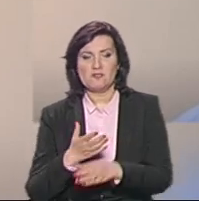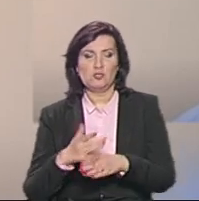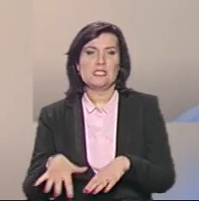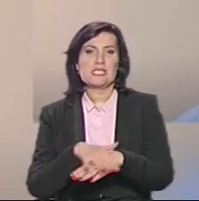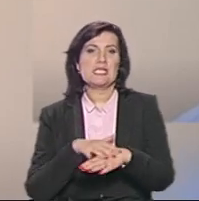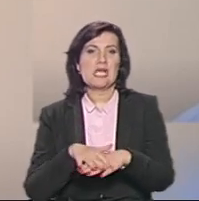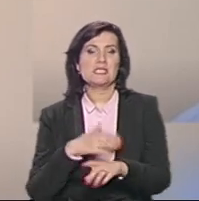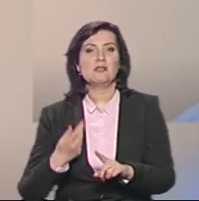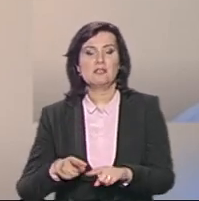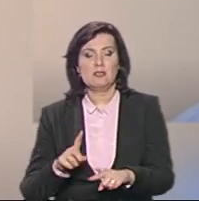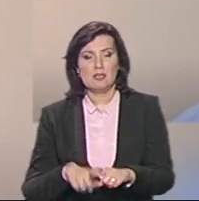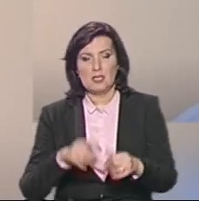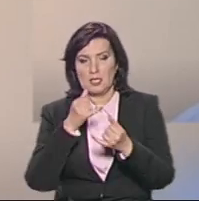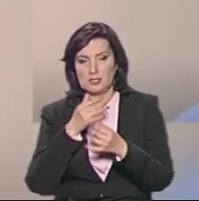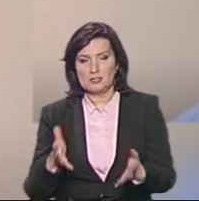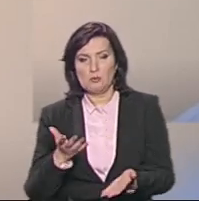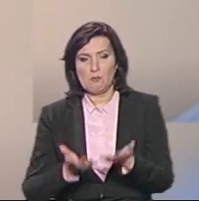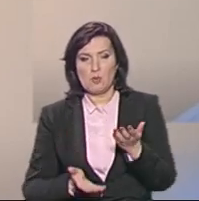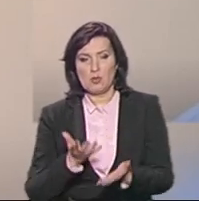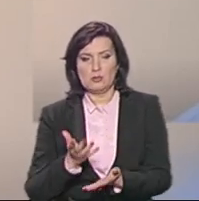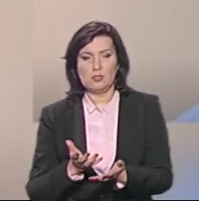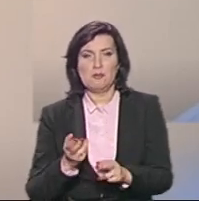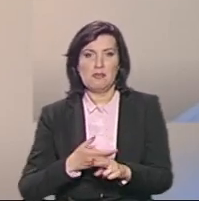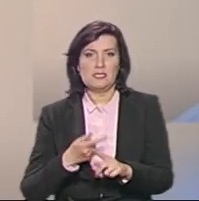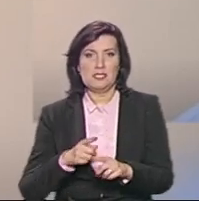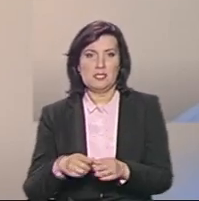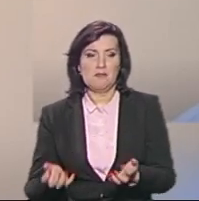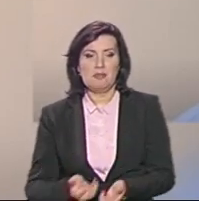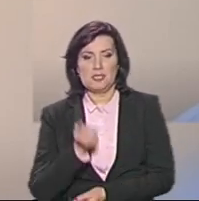частини населення, яка не зможе, мабуть, без цієї підтримки пережити цю кризу. Ну,